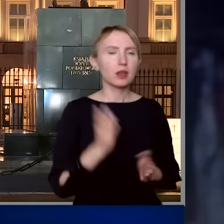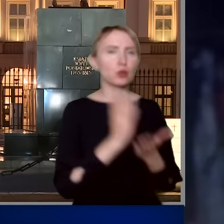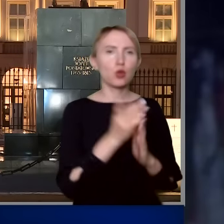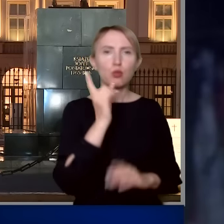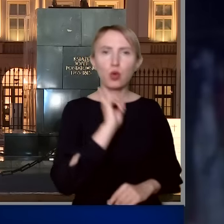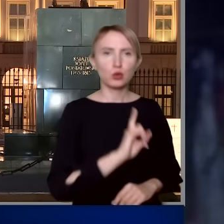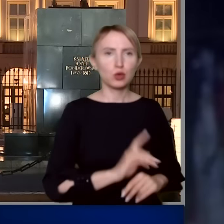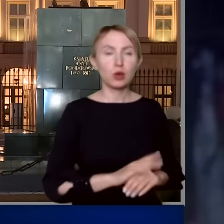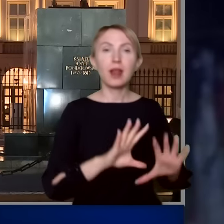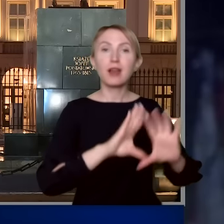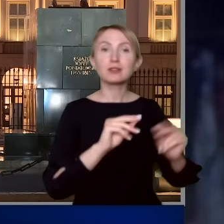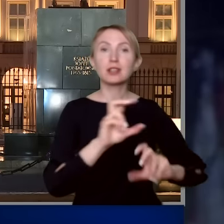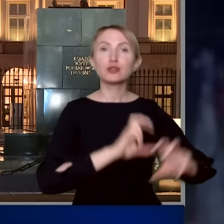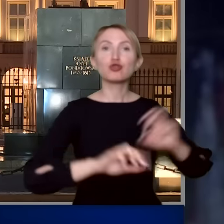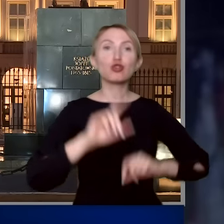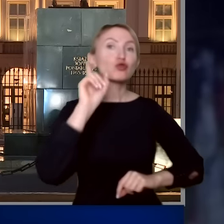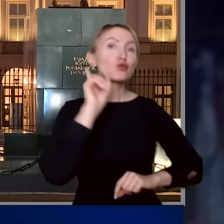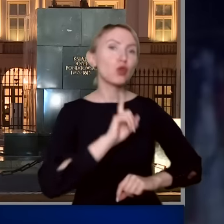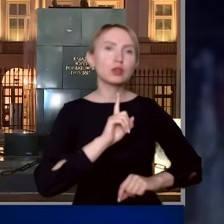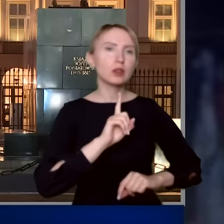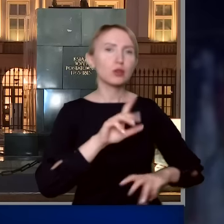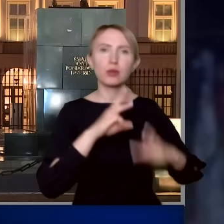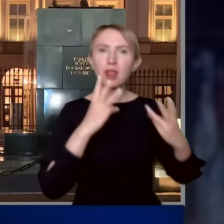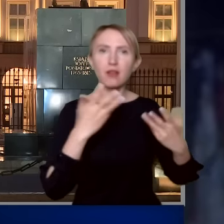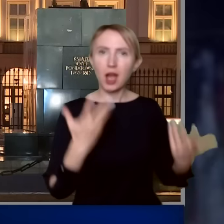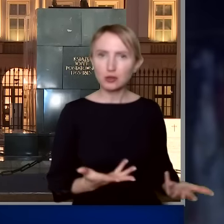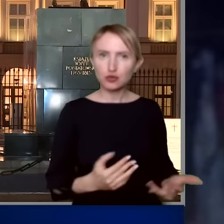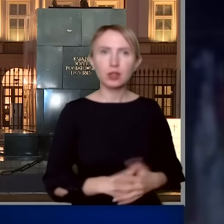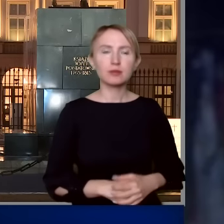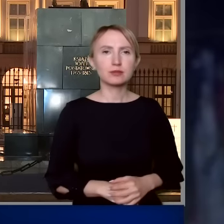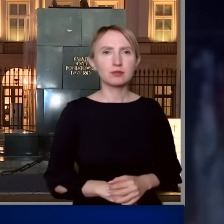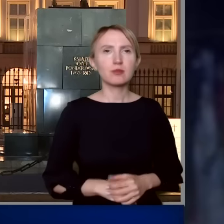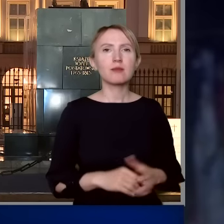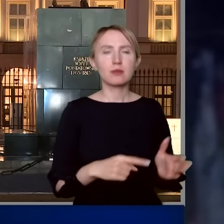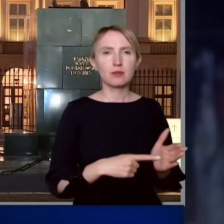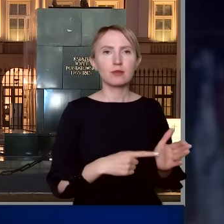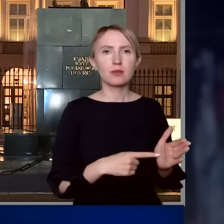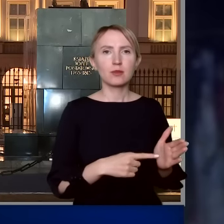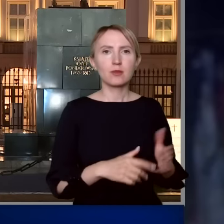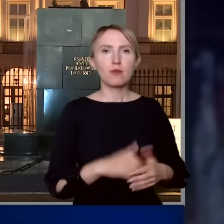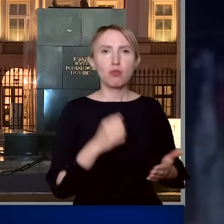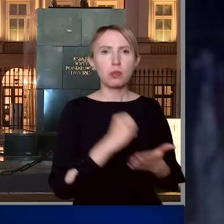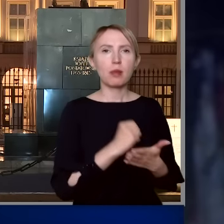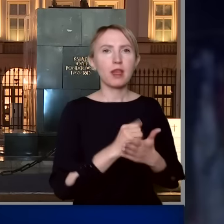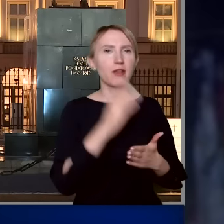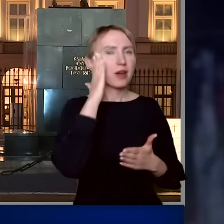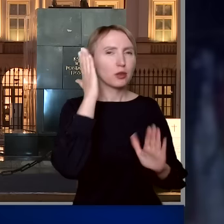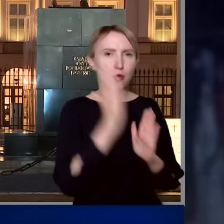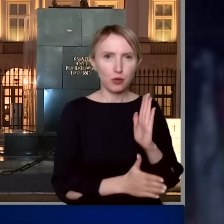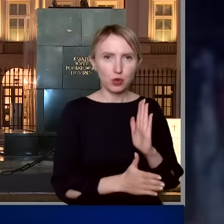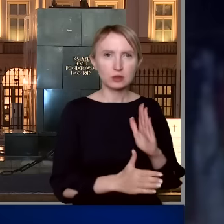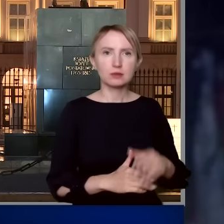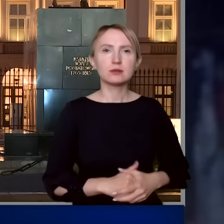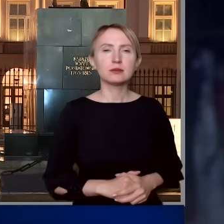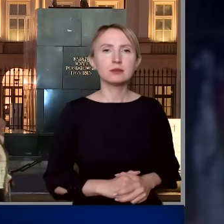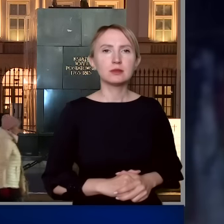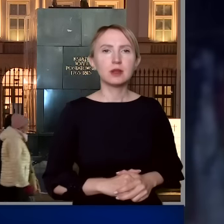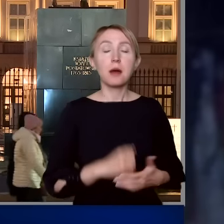a wszystkie czynności pozorne są nieważne. I to jest sprawa oczywista